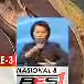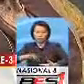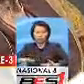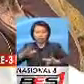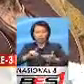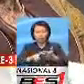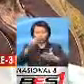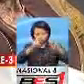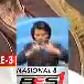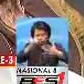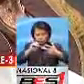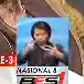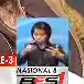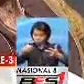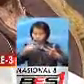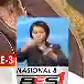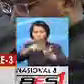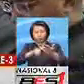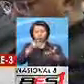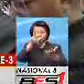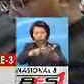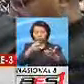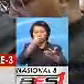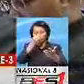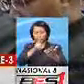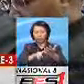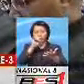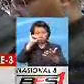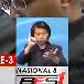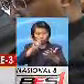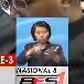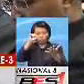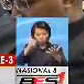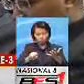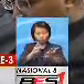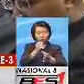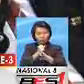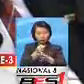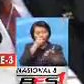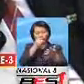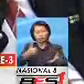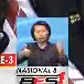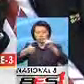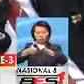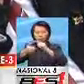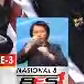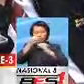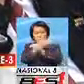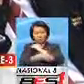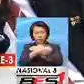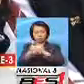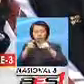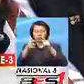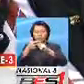kecil, pemantauan dan penilaian program, status pemakanan dan jaminan kebolehdapatan makanan dan pemakanan negara